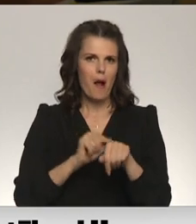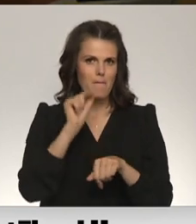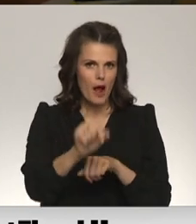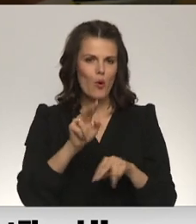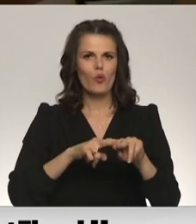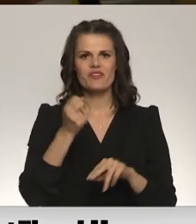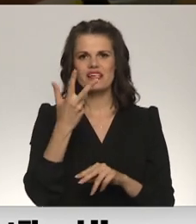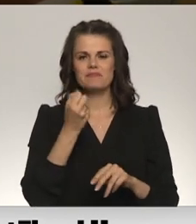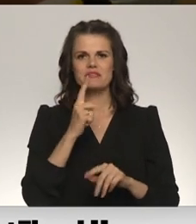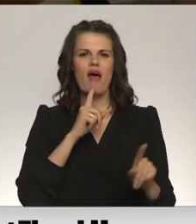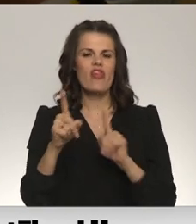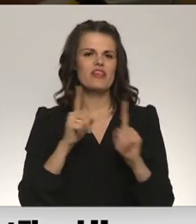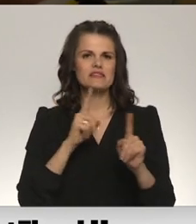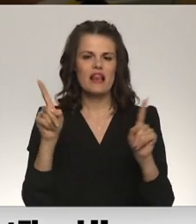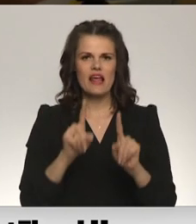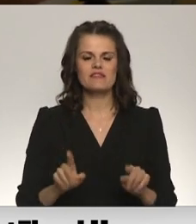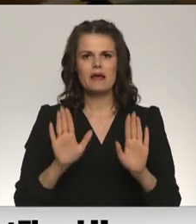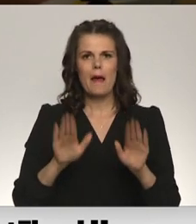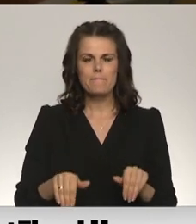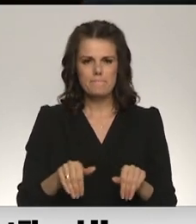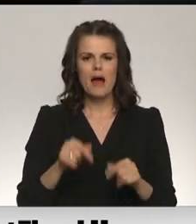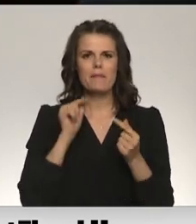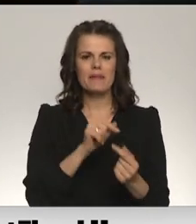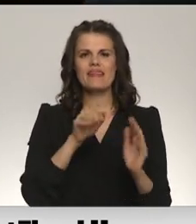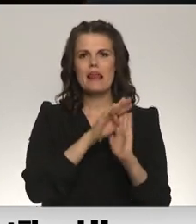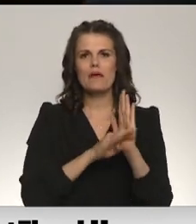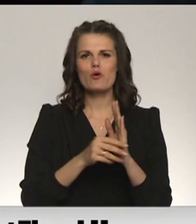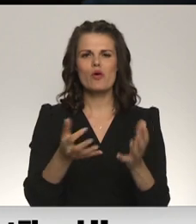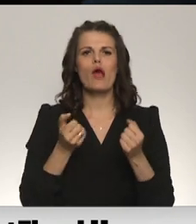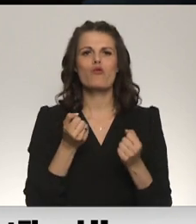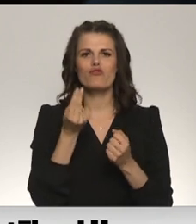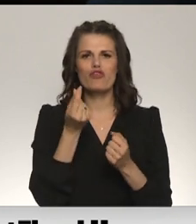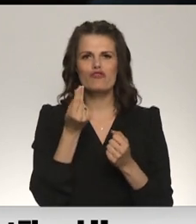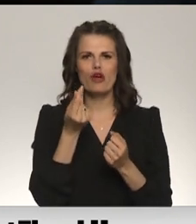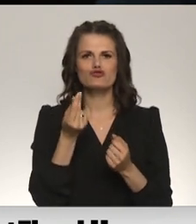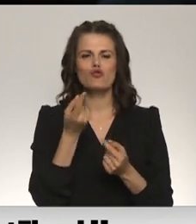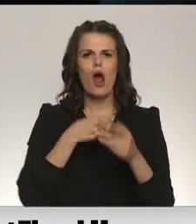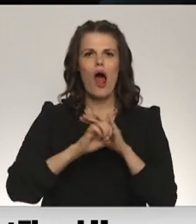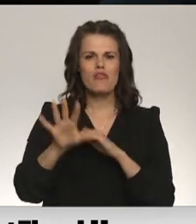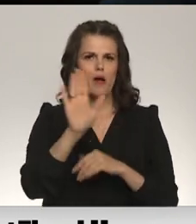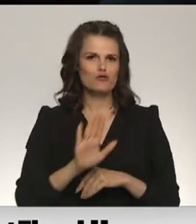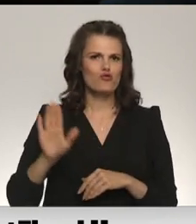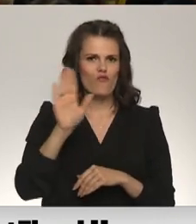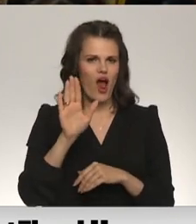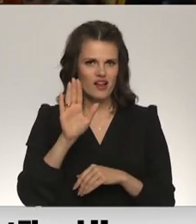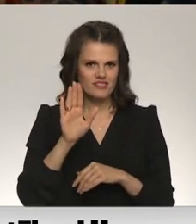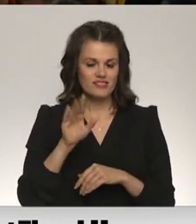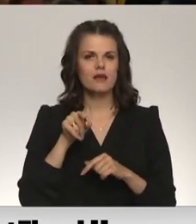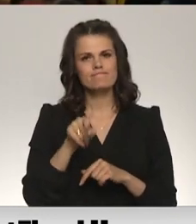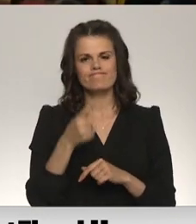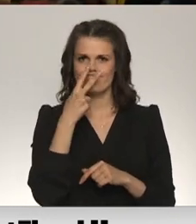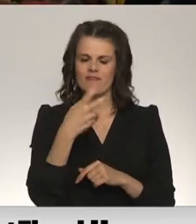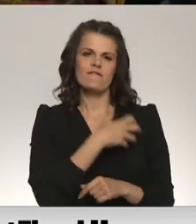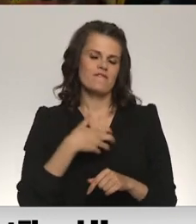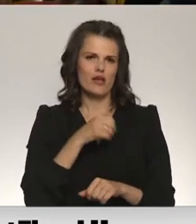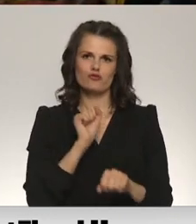par pretlikumīgi iegūto finanšu līdzekļu atmaksu valsts budžetā. Vairāki parbiedri uzskata, ka šī iemesla dēļ jāpārtrauc sadarbība